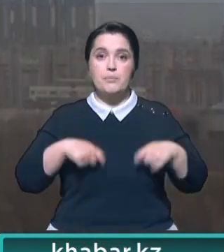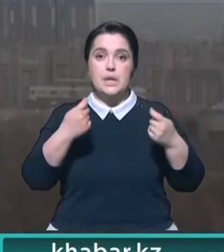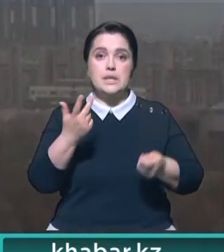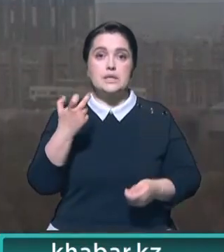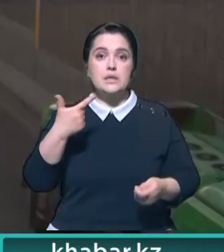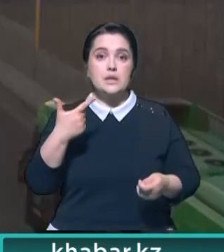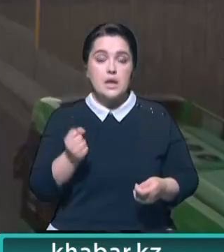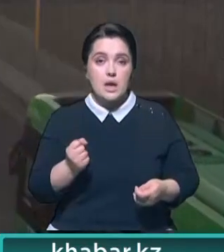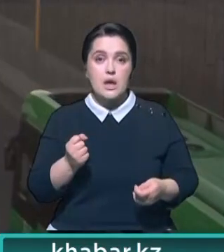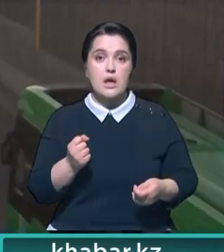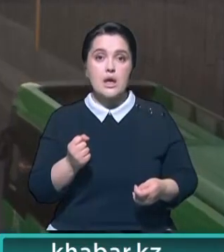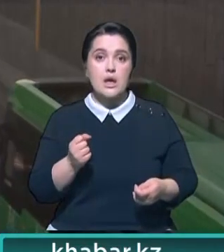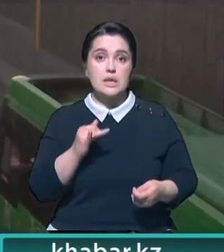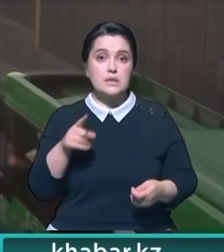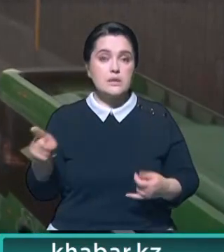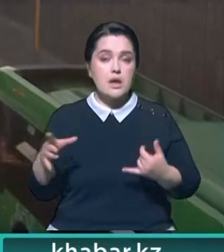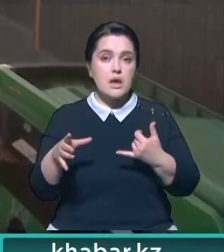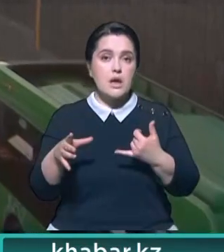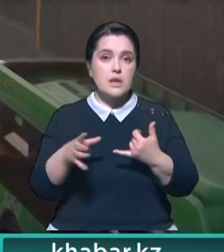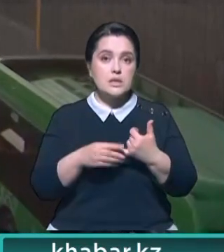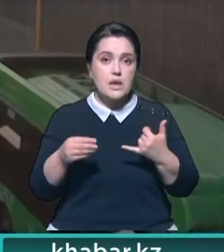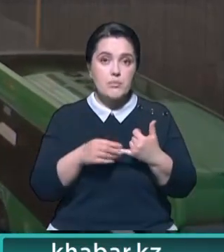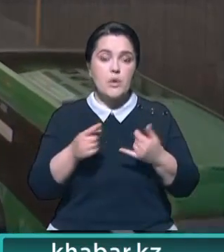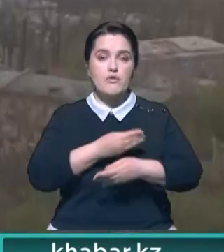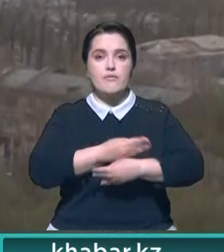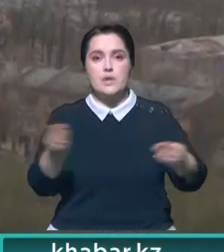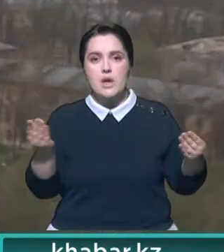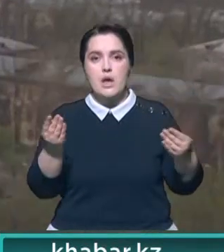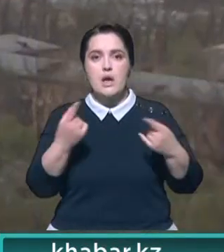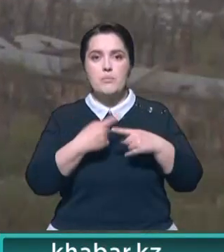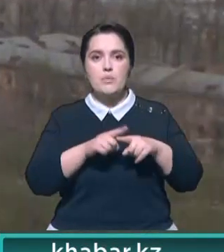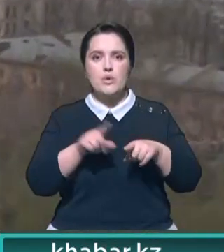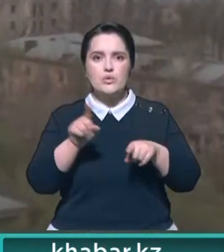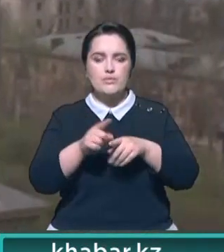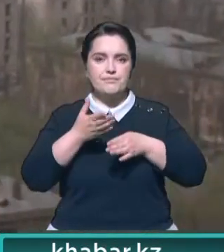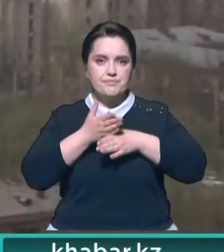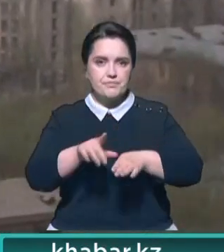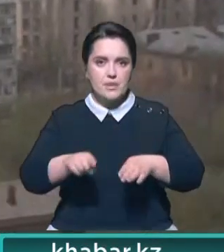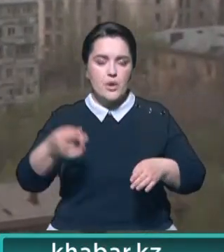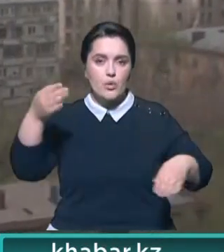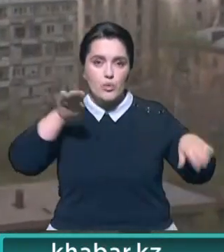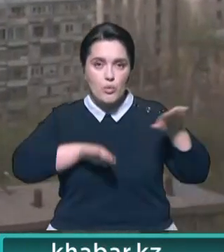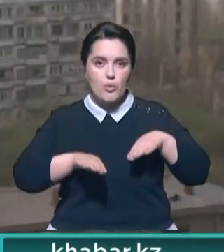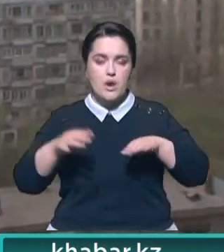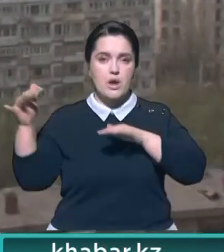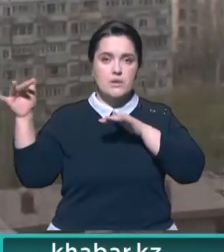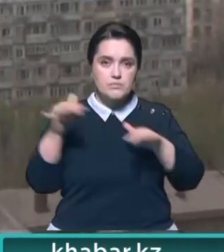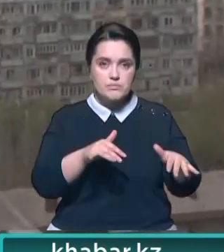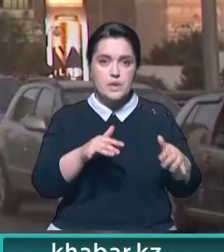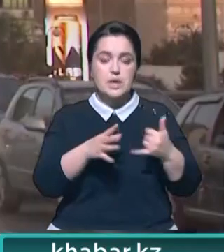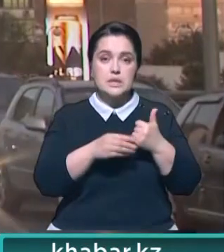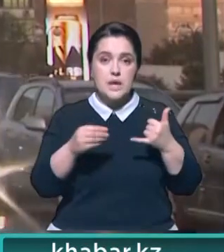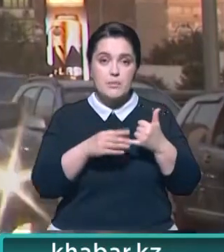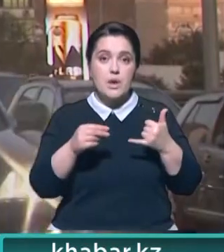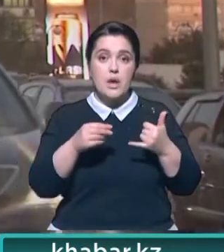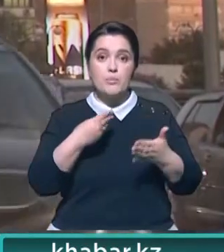почти 300 гектаров из рекреационной зоны, а также выдавались участки в зонах тектонических разломов, схода лавин, оползней и